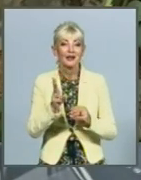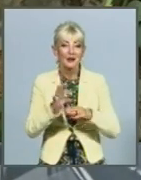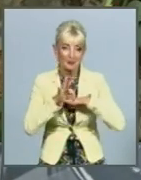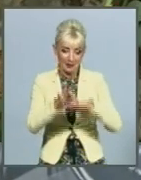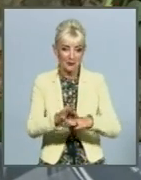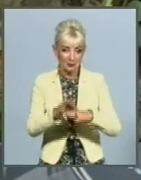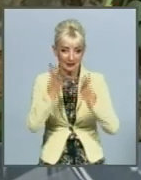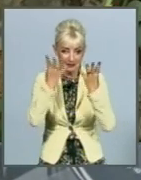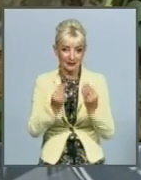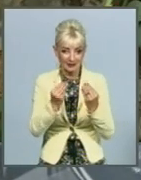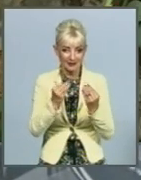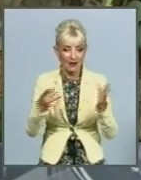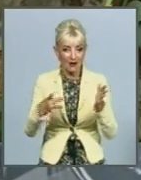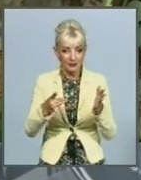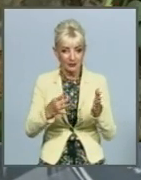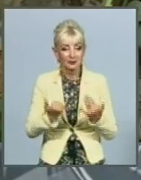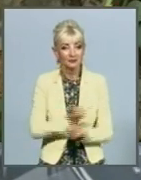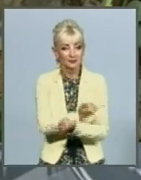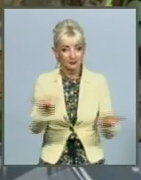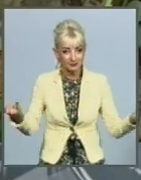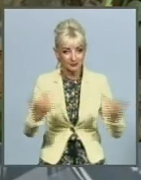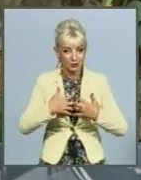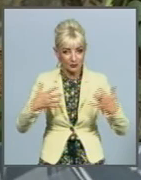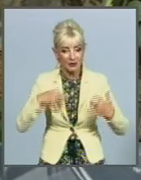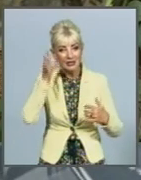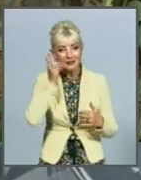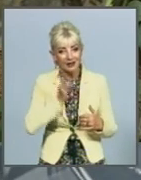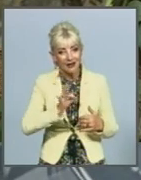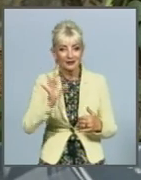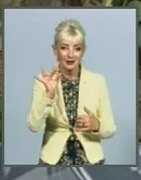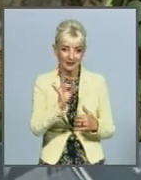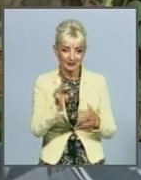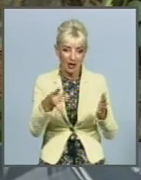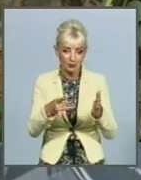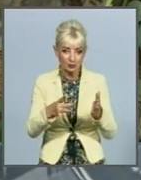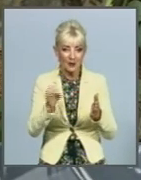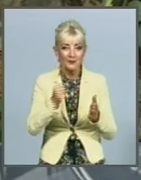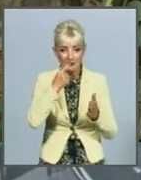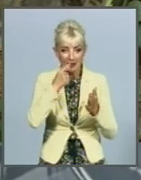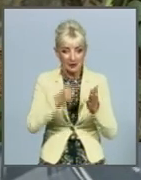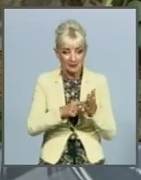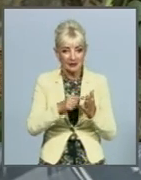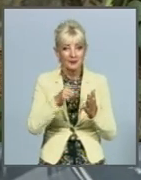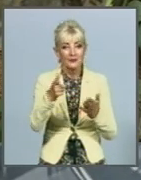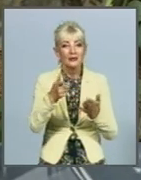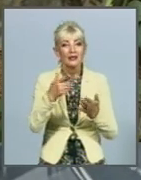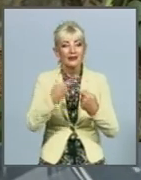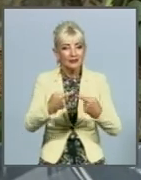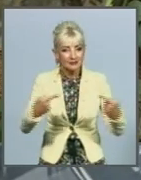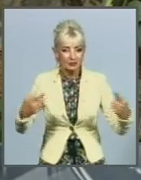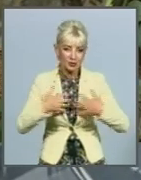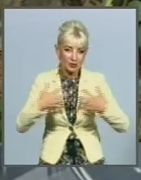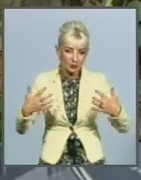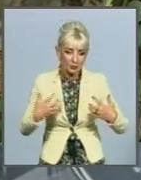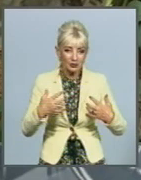кавуна. Ми пригостили більшість наших вихованців солодкою та соковитою ягодою, а саме рептилій, приматів, ведмедів, криланів